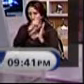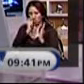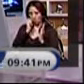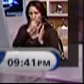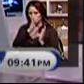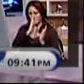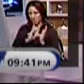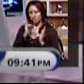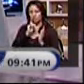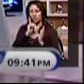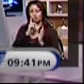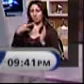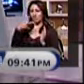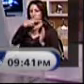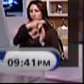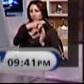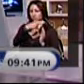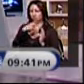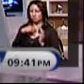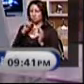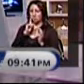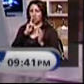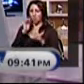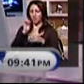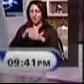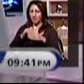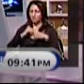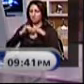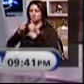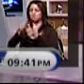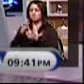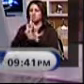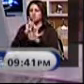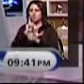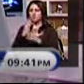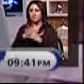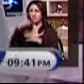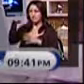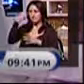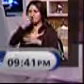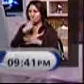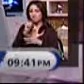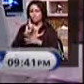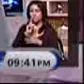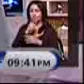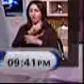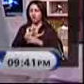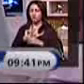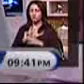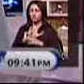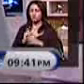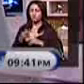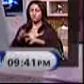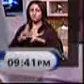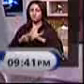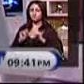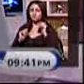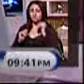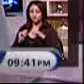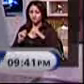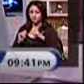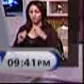قطعت الانتخابات. بس أنا بحترم عصير الليمون، لست منهم، لأنه ده كان اجتهادهم وحصلت بيننا مناقشة. أنا قلت نقاطع،